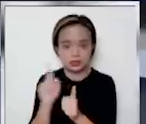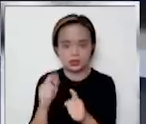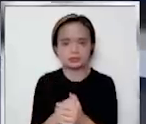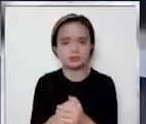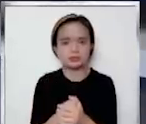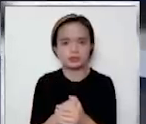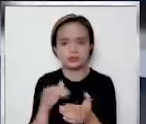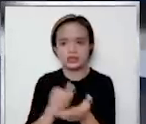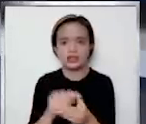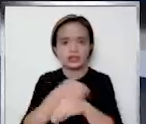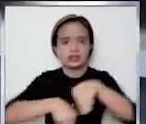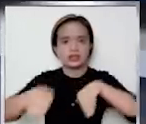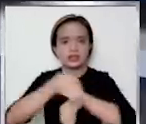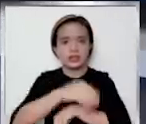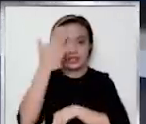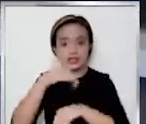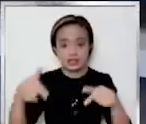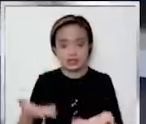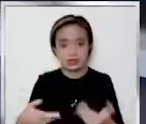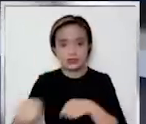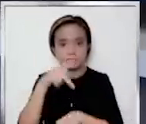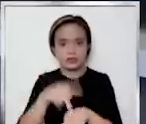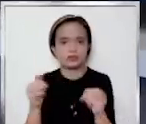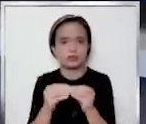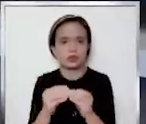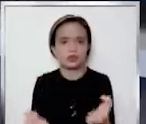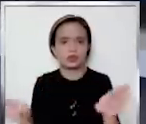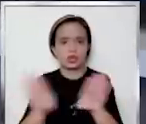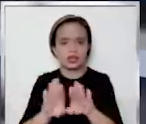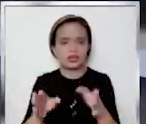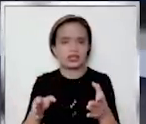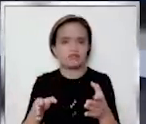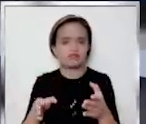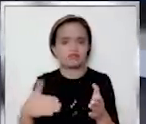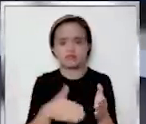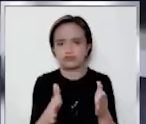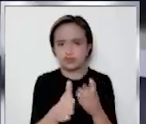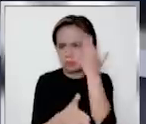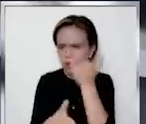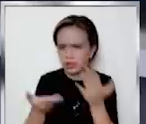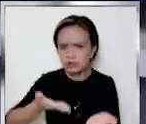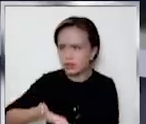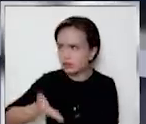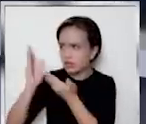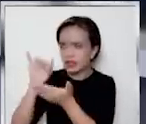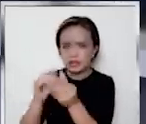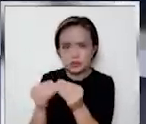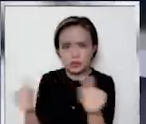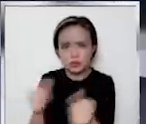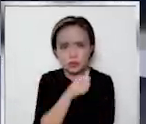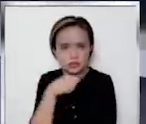habang closed fishing season sa bansa. Tanong ng isang grupo, bakit importasyon agad ang solusyon ng Agriculture